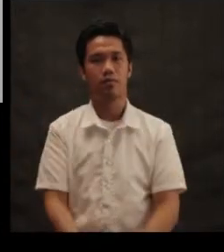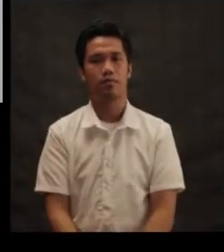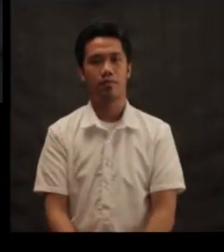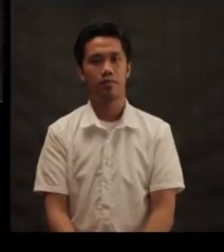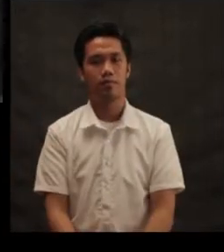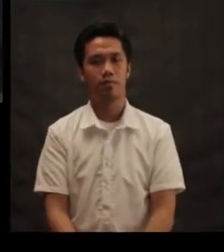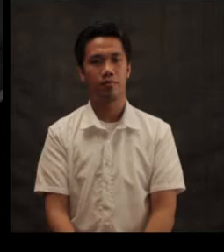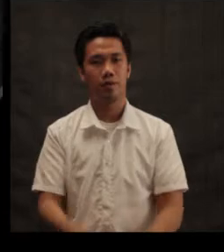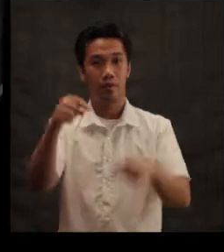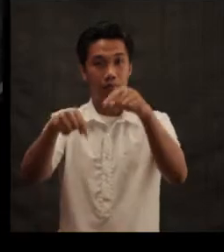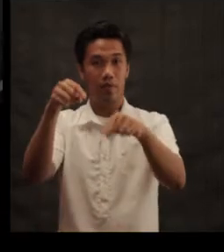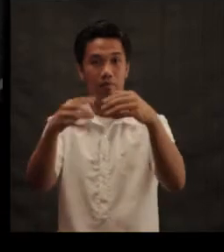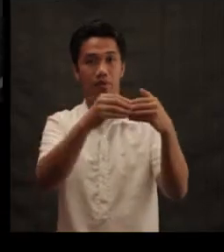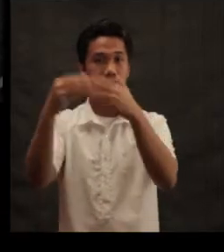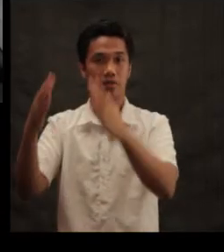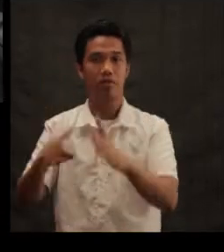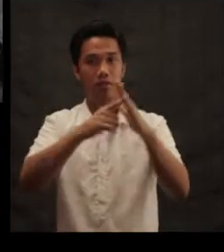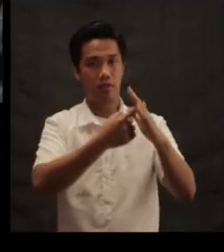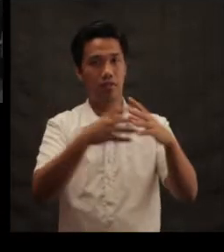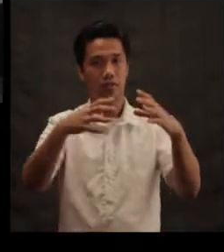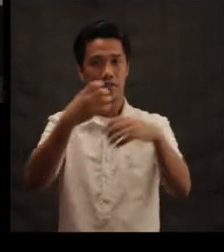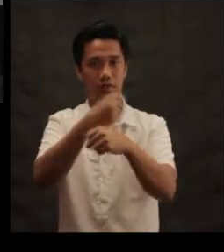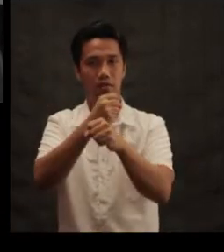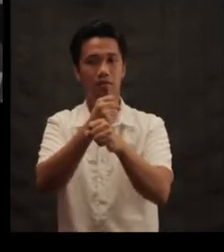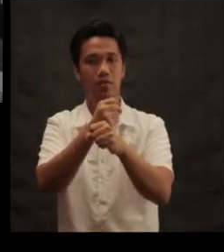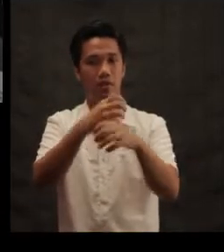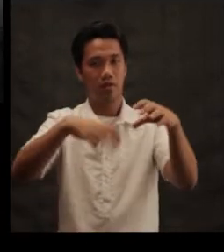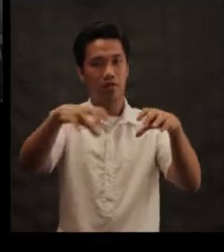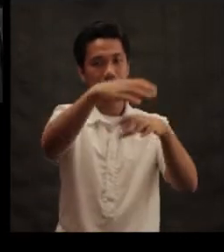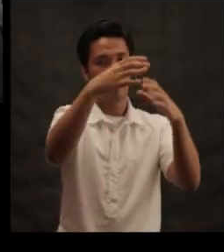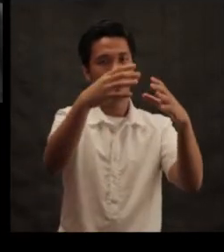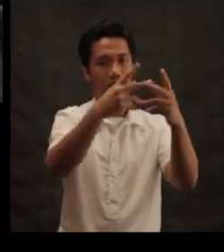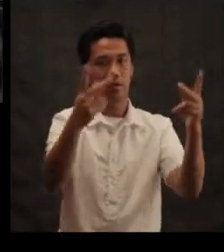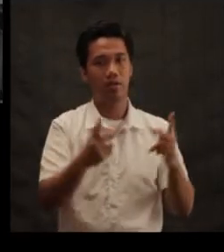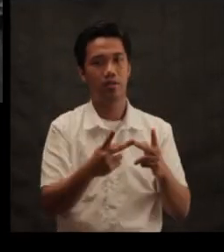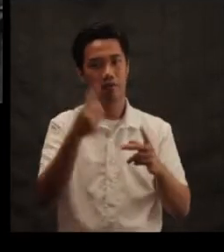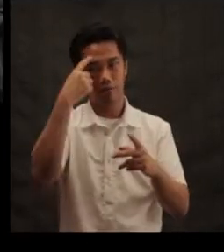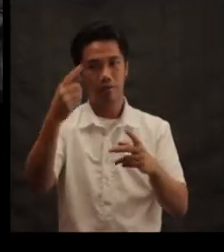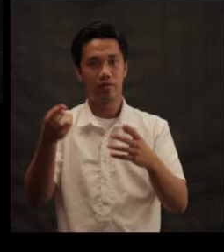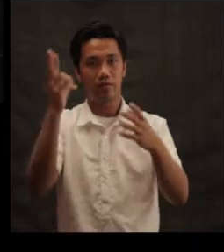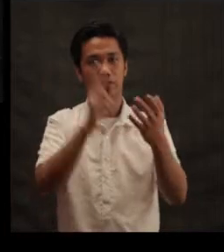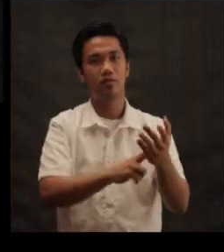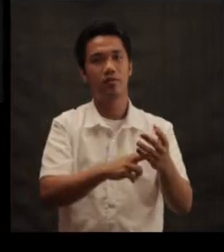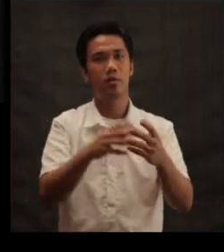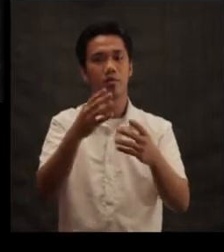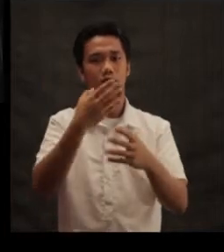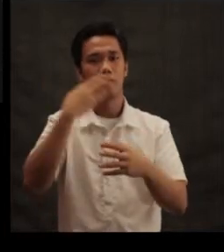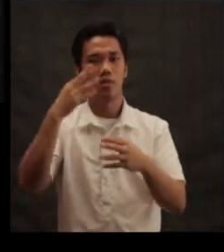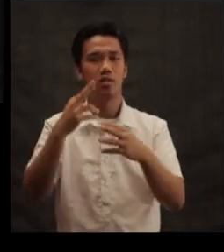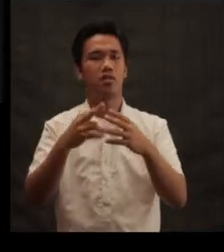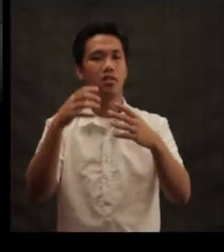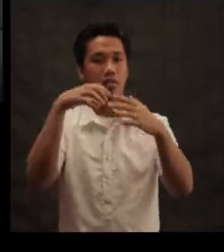kapakanan. Pinasimula ng mga leader ng mga samahan ng PWD ang pagkakaroon ng satellite voter registration sites sa mga